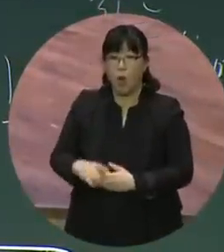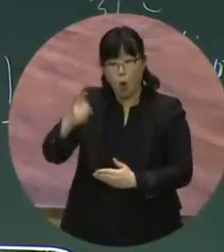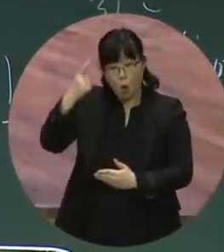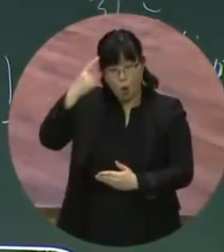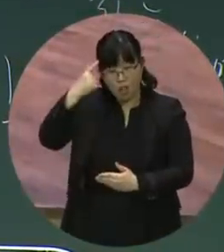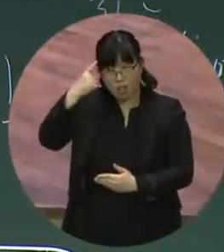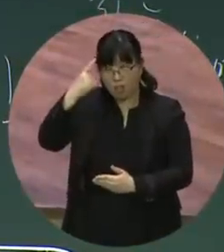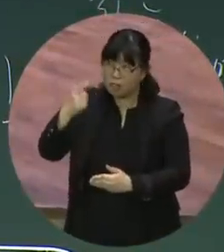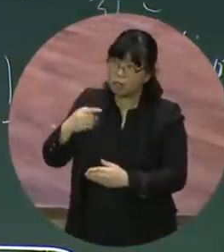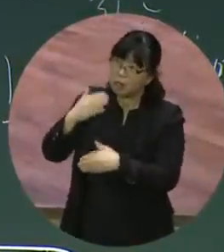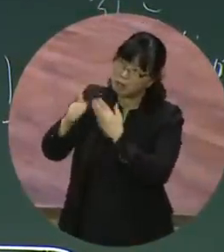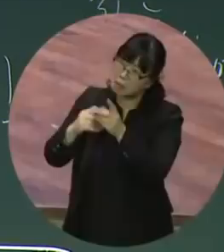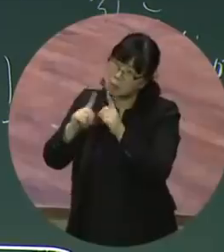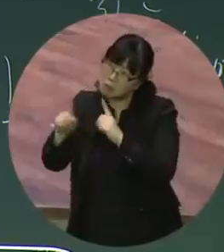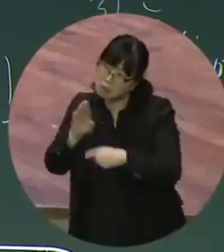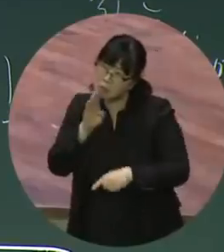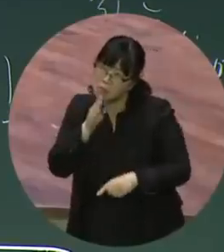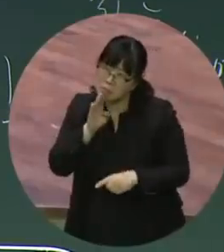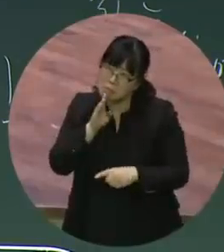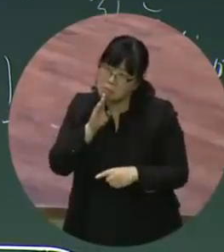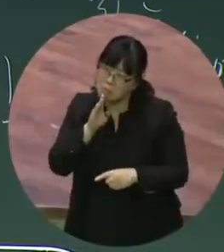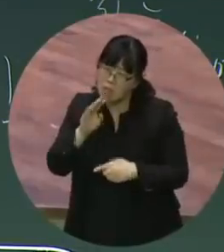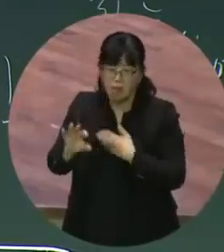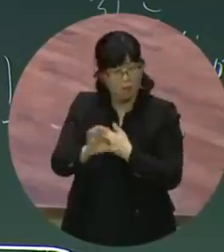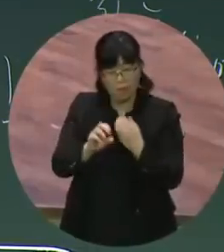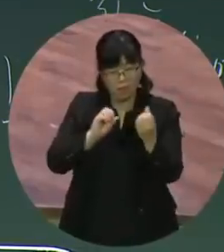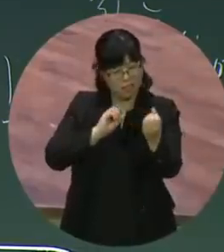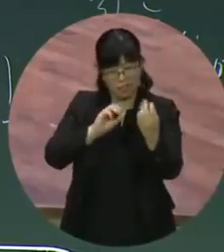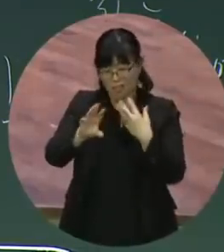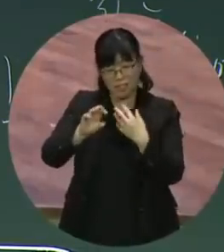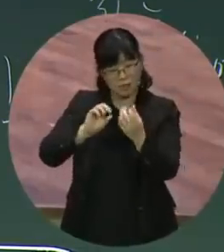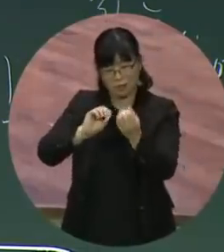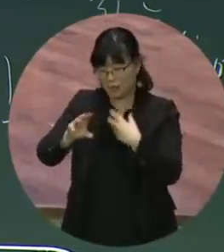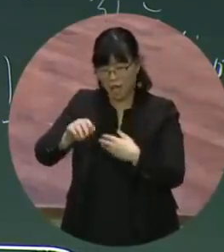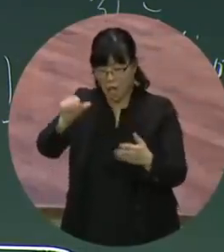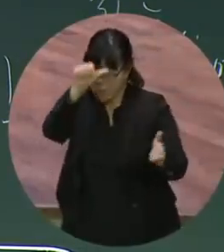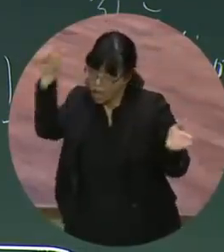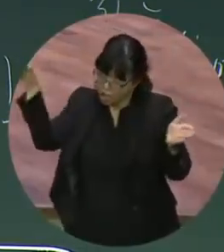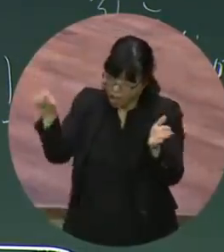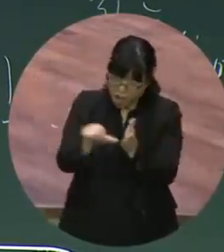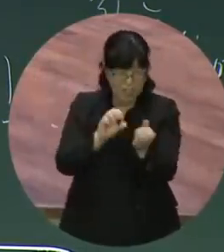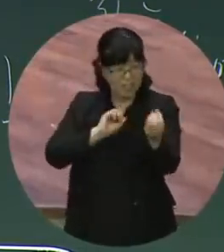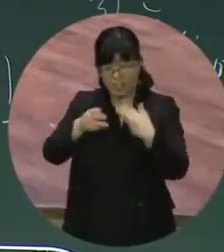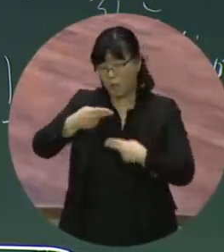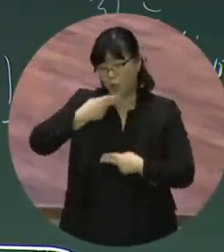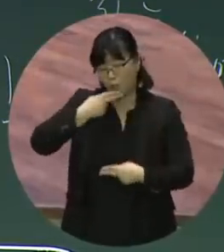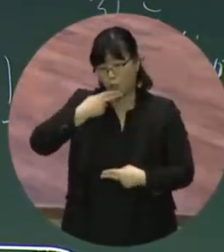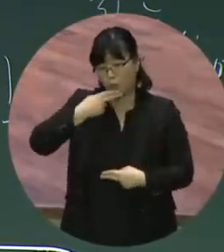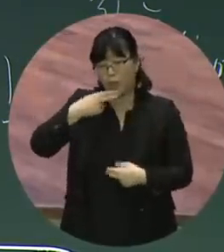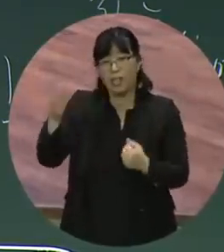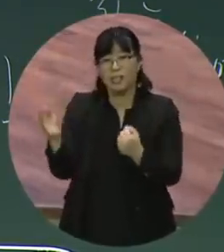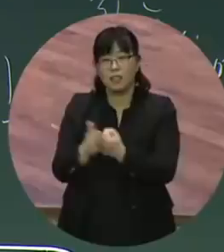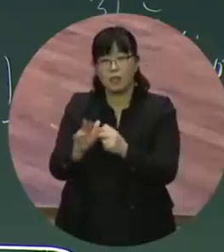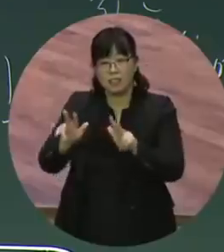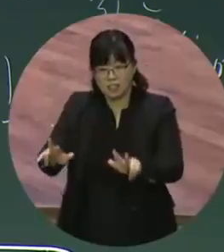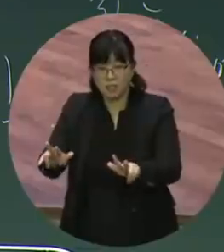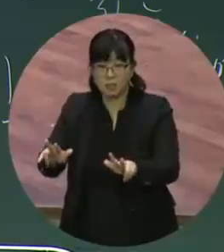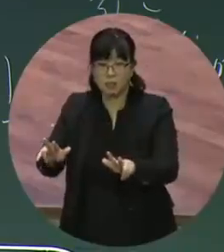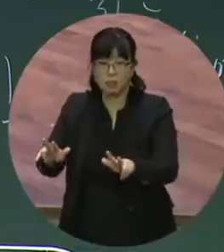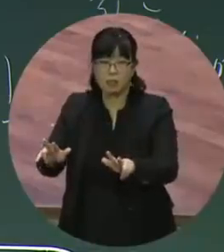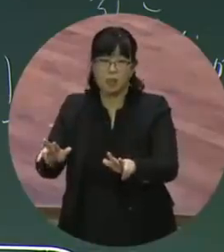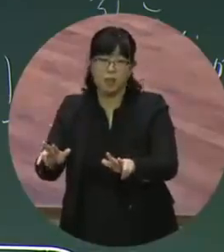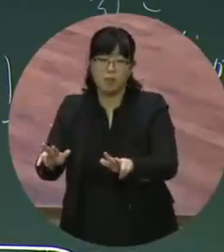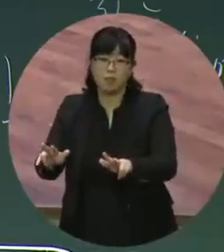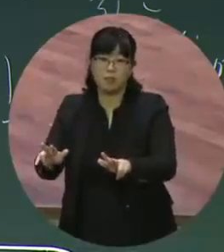여러분이 기도 제목들을 그렇게 내가지고 하나님 앞에 집중 새벽에 열 사람은요